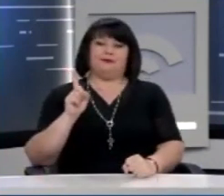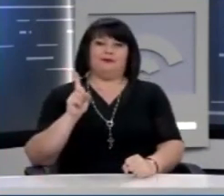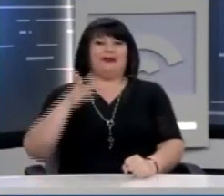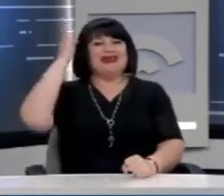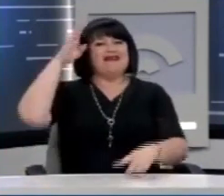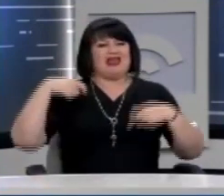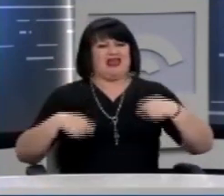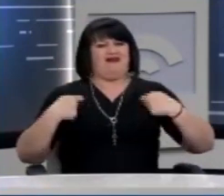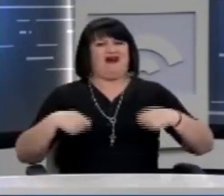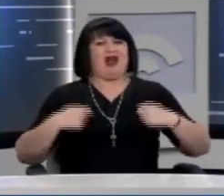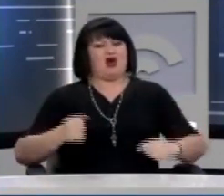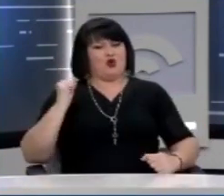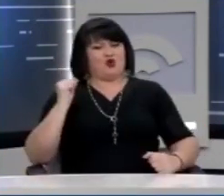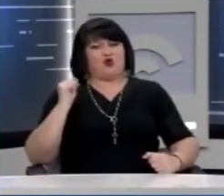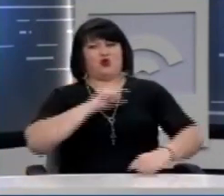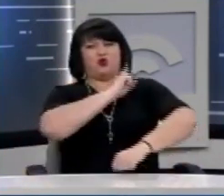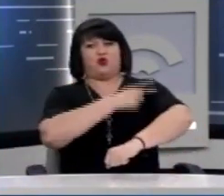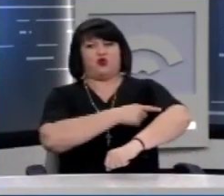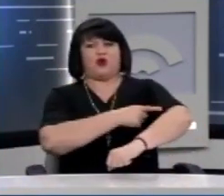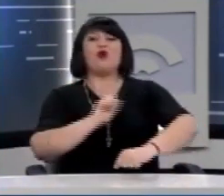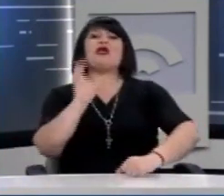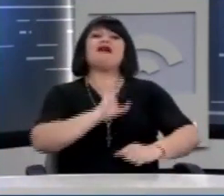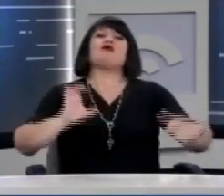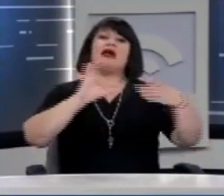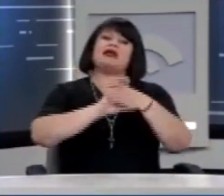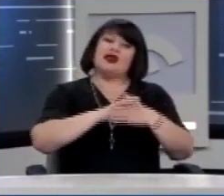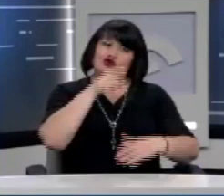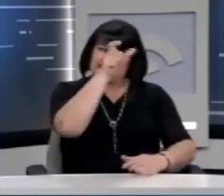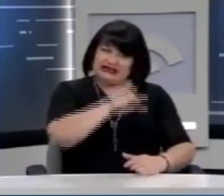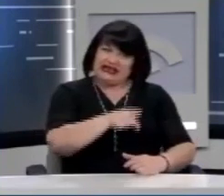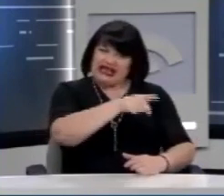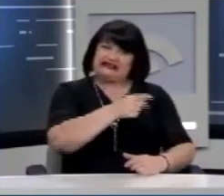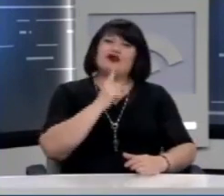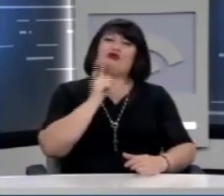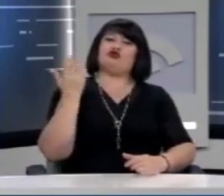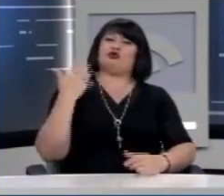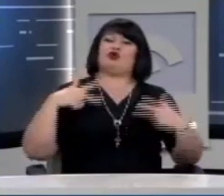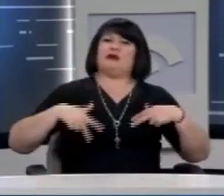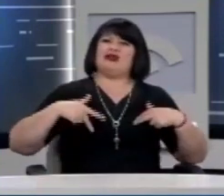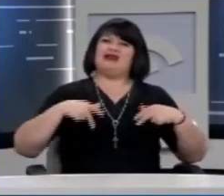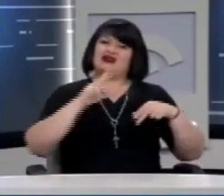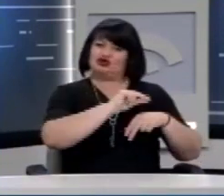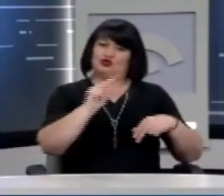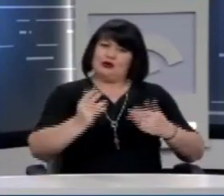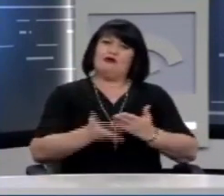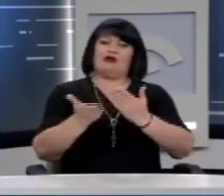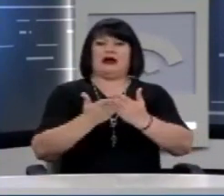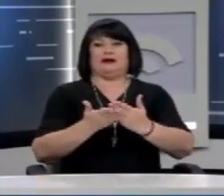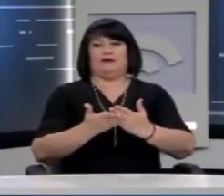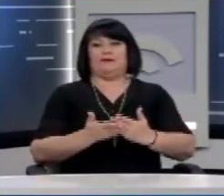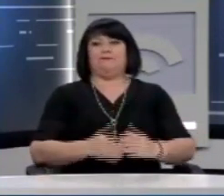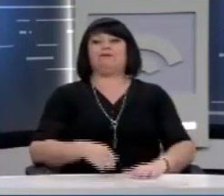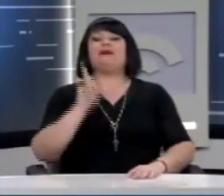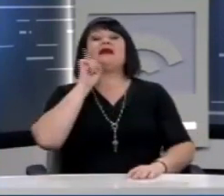μεγάλου κεφαλαίου που και εσείς προωθείτε μαζί με την Ευρωπαϊκή Ένωση όπως και οι προηγούμενοι από εσάς. Κυρίες και